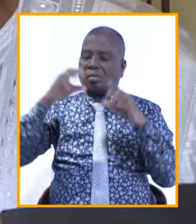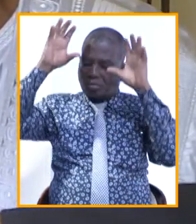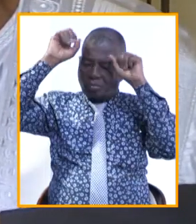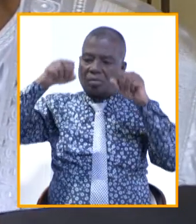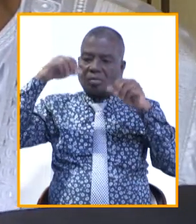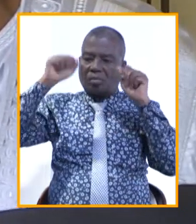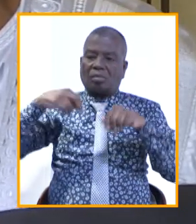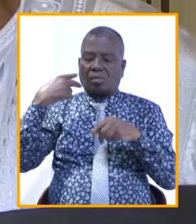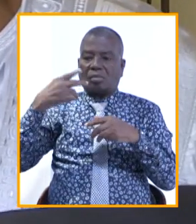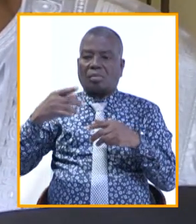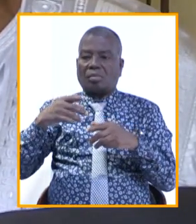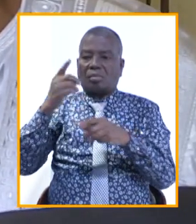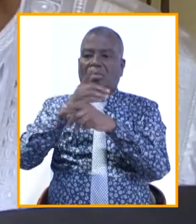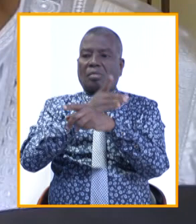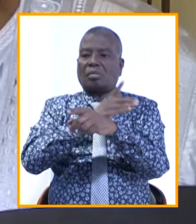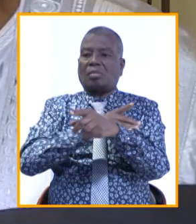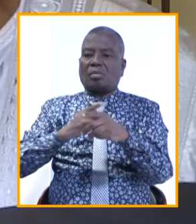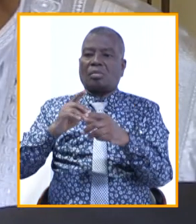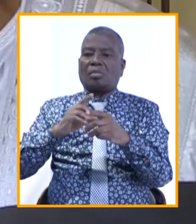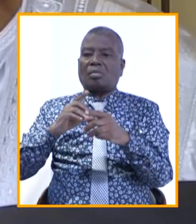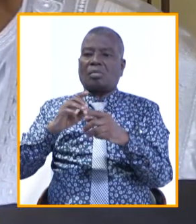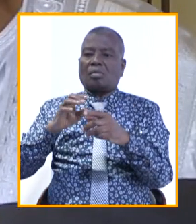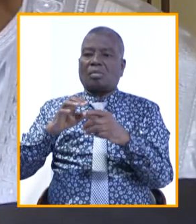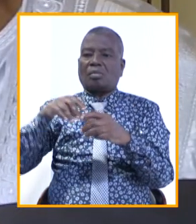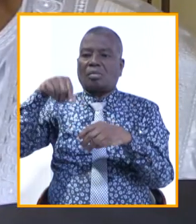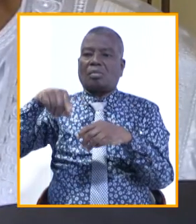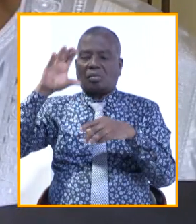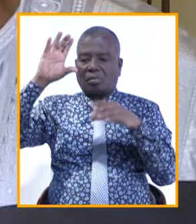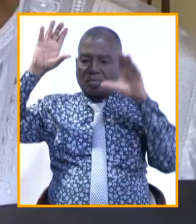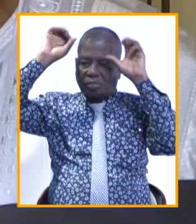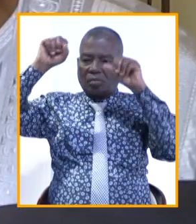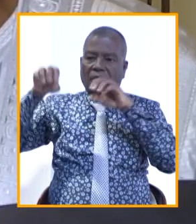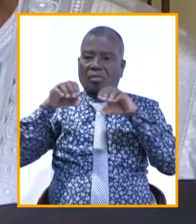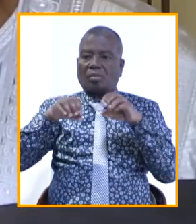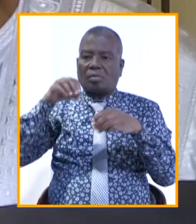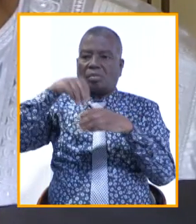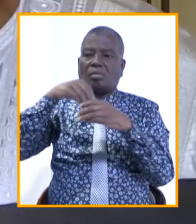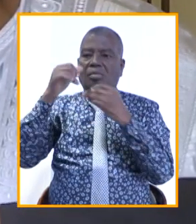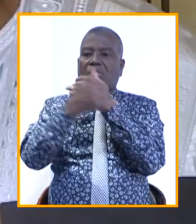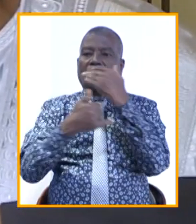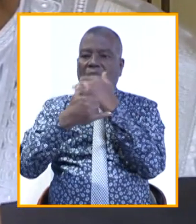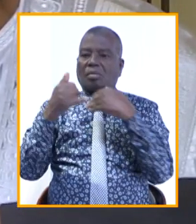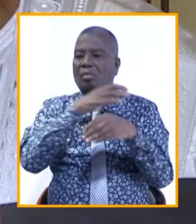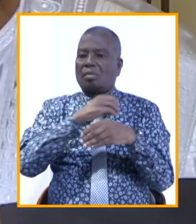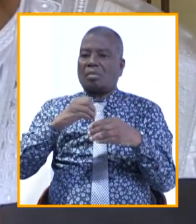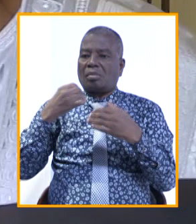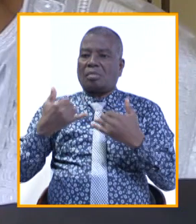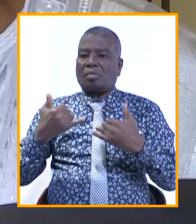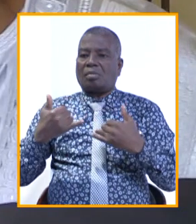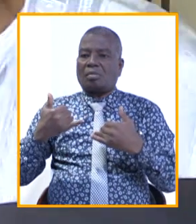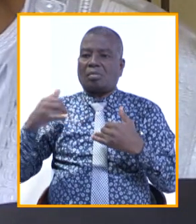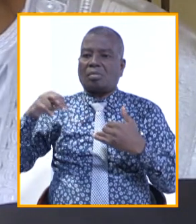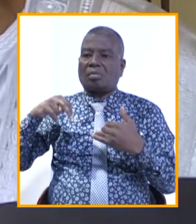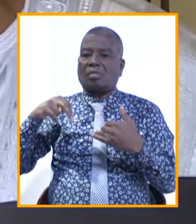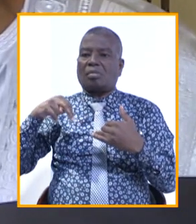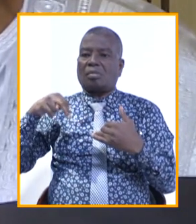réaliser le niveau de progrès que le président a fait réaliser à ce pays au bout de quelques années. Et j'estime que dans le contexte actuel où nous